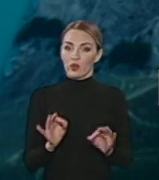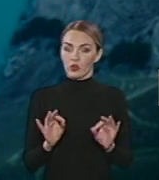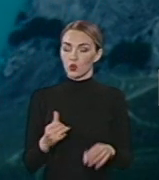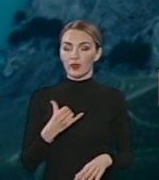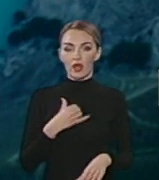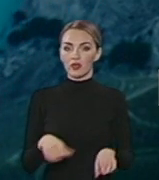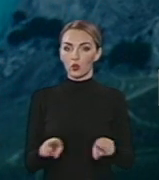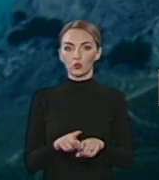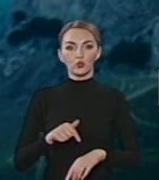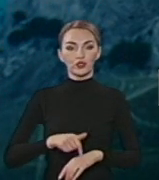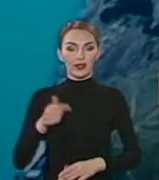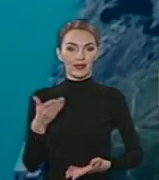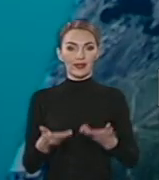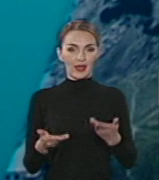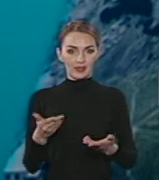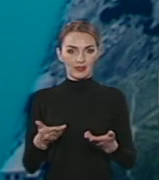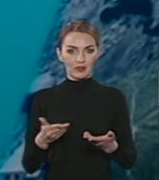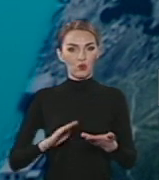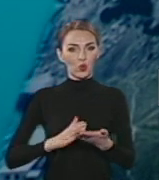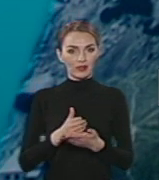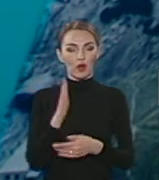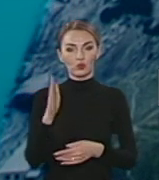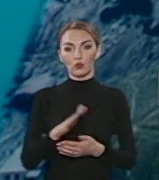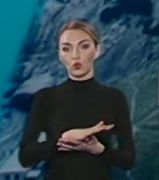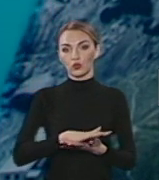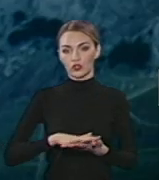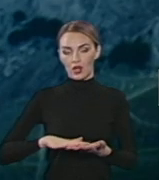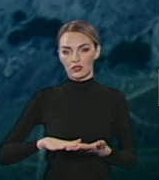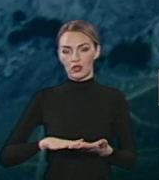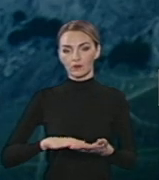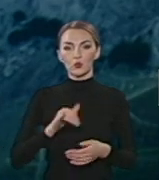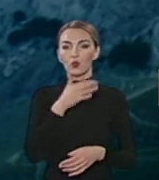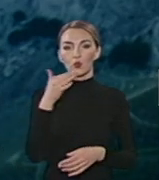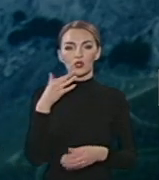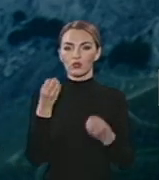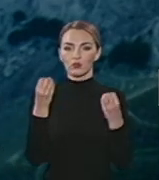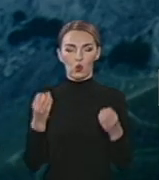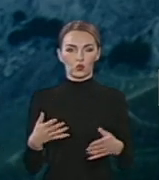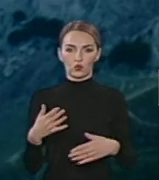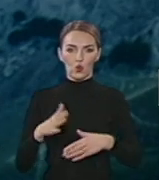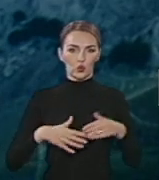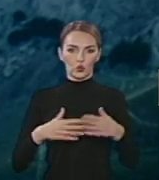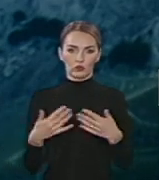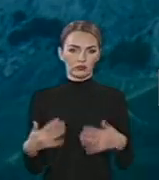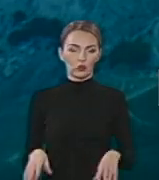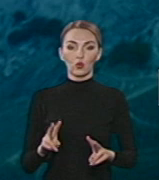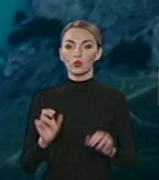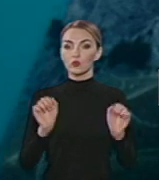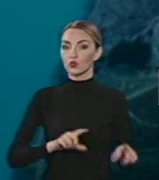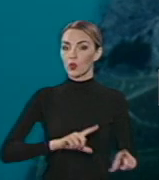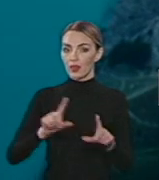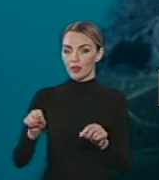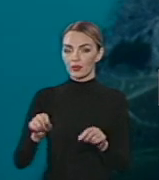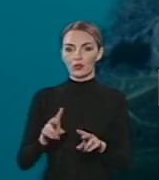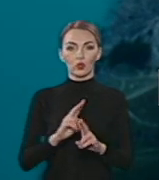меня такое ощущение, что если подобная политика будет продолжаться, у многих там просто опустятся руки. Кто сможет, уедет. Кто